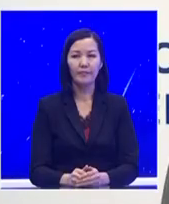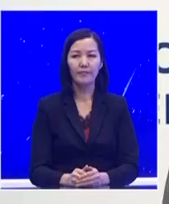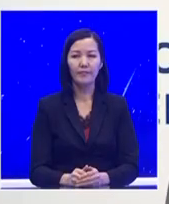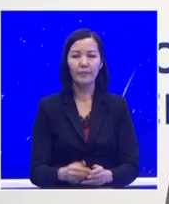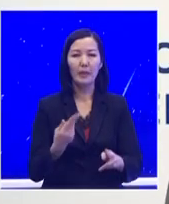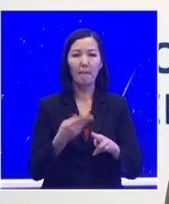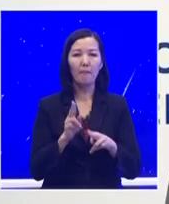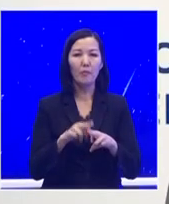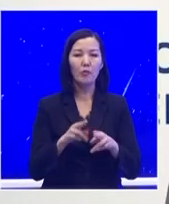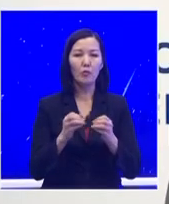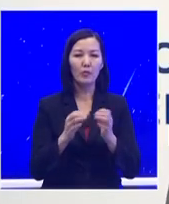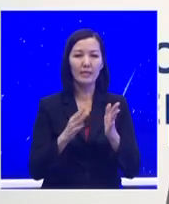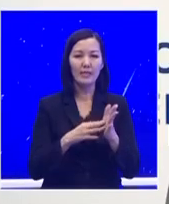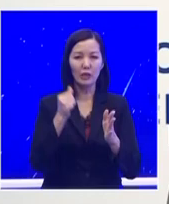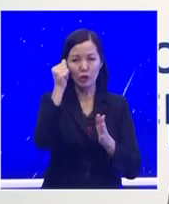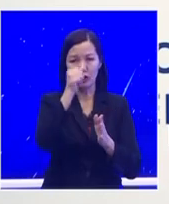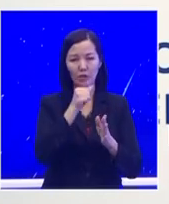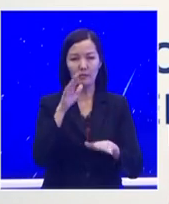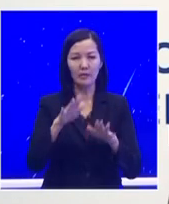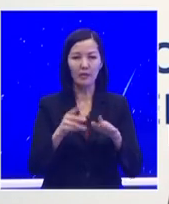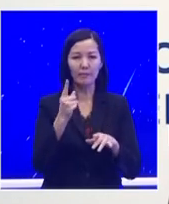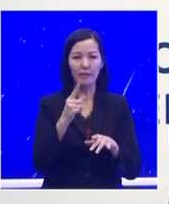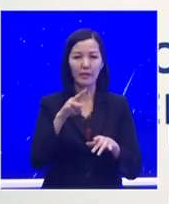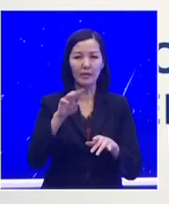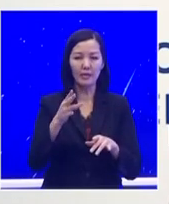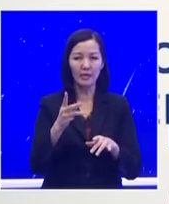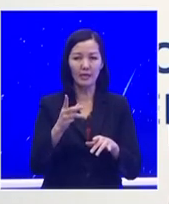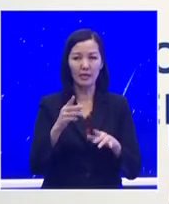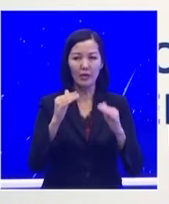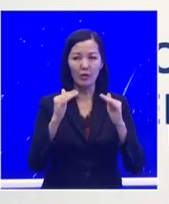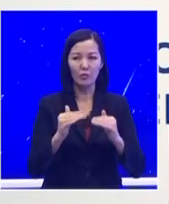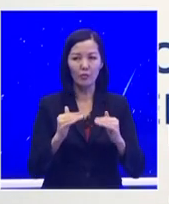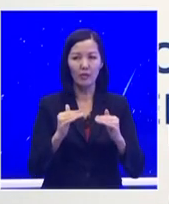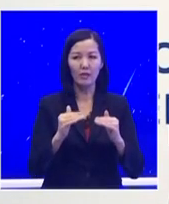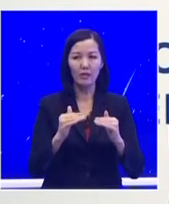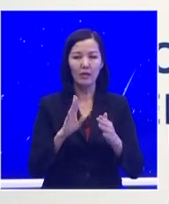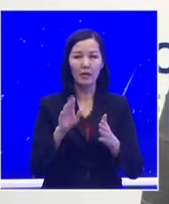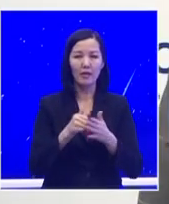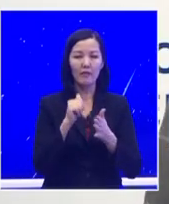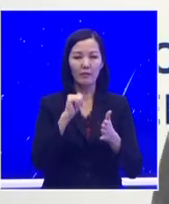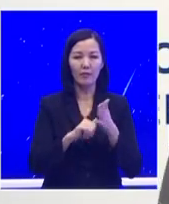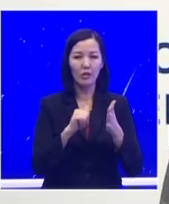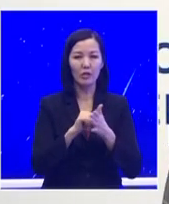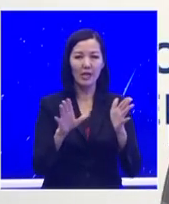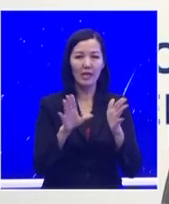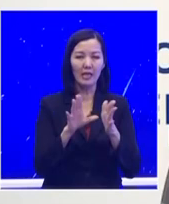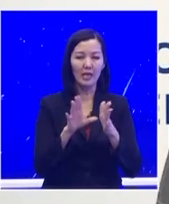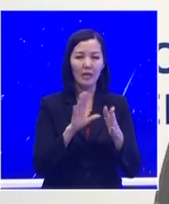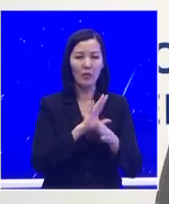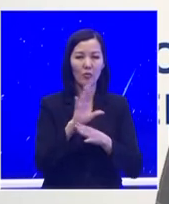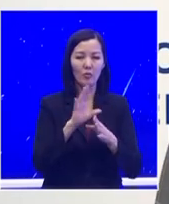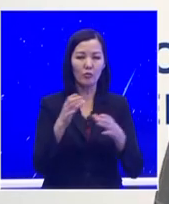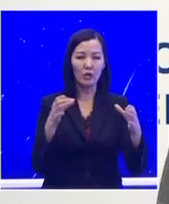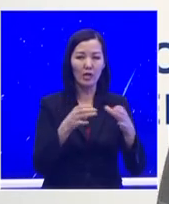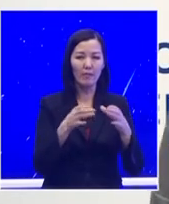Бұл 18 жылмен қара салыстырғанға 1 теңгеге төмен өсім, яғни бұның негізгі себебі энергия өндіруші